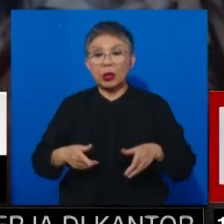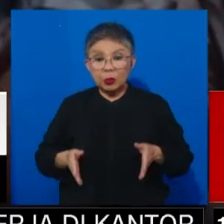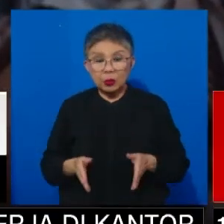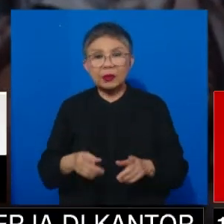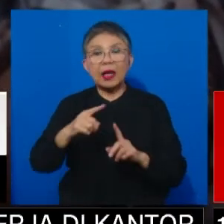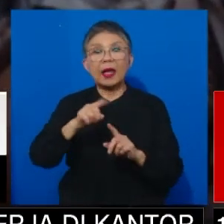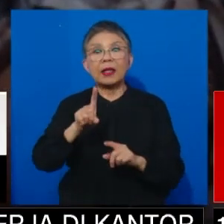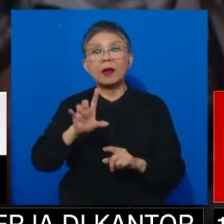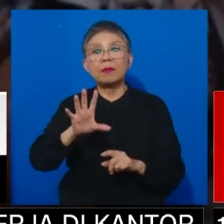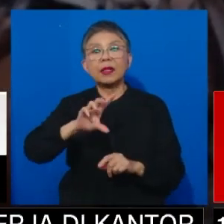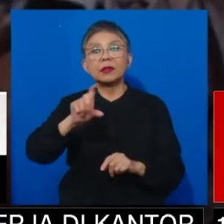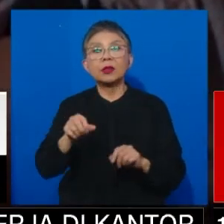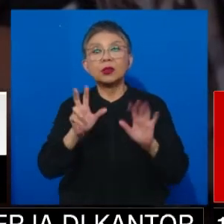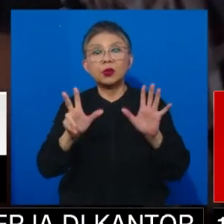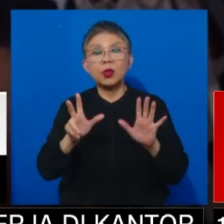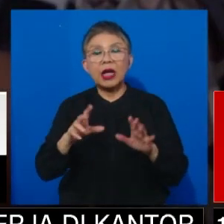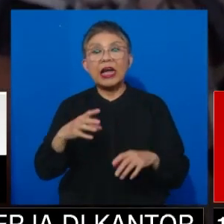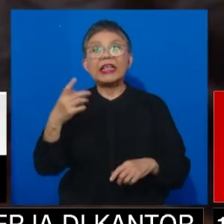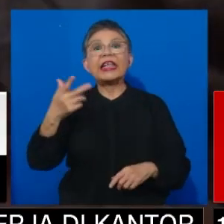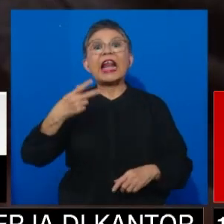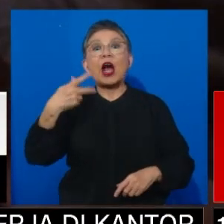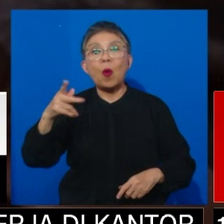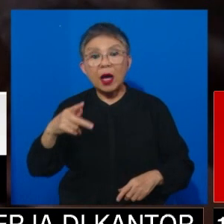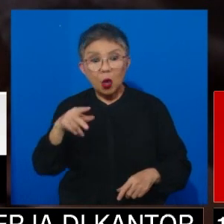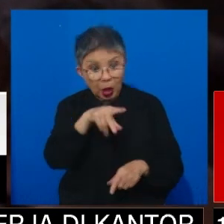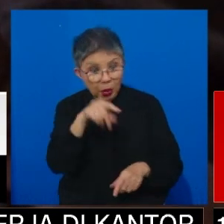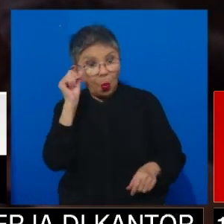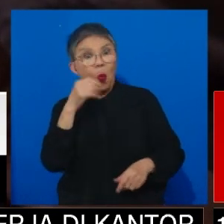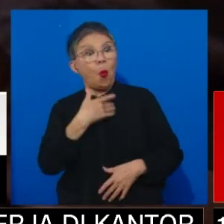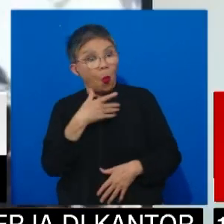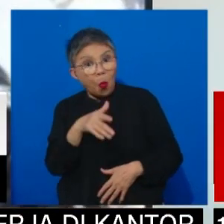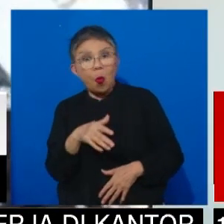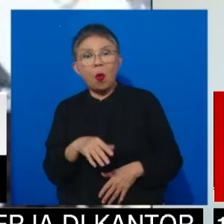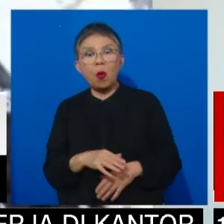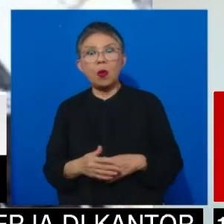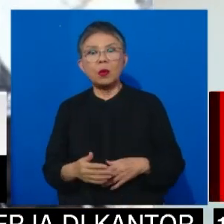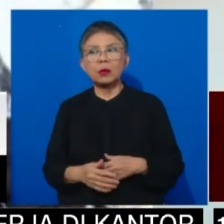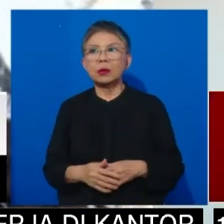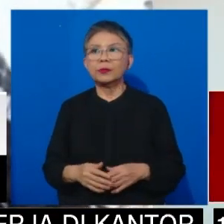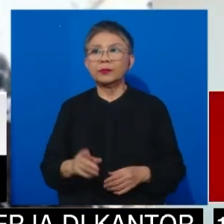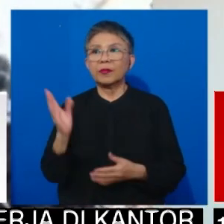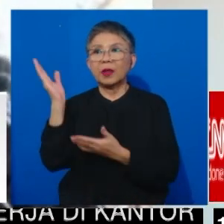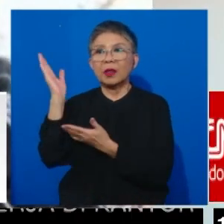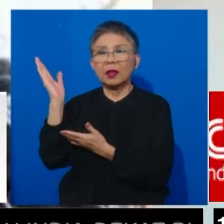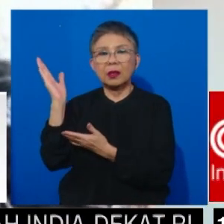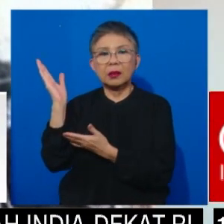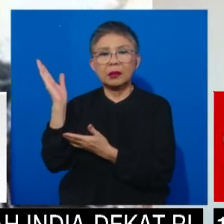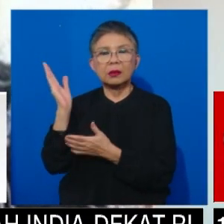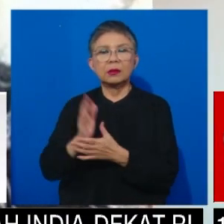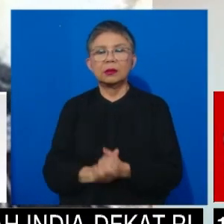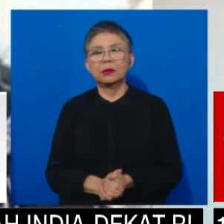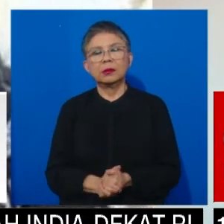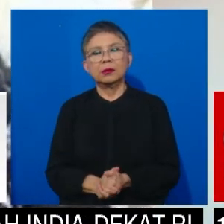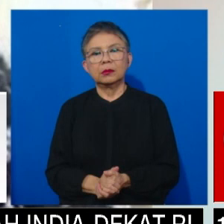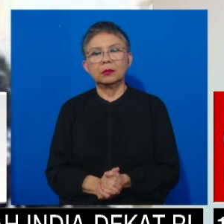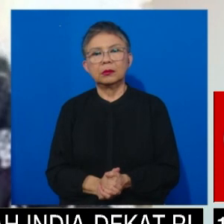15 Agustus dan dikenali oleh pihak keluarga pada 23 Agustus. Ismail M. Adam, Pidijaya,